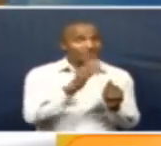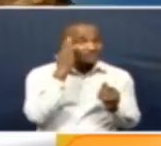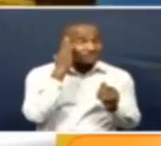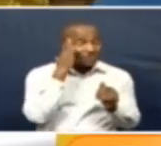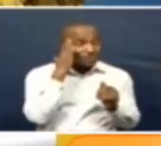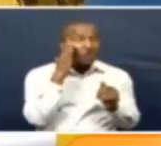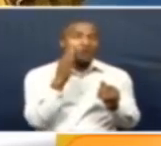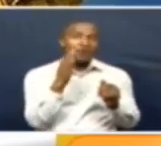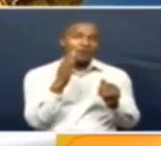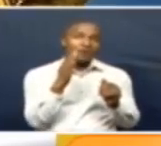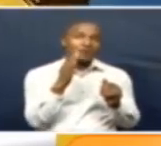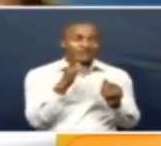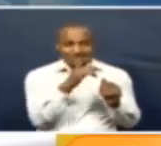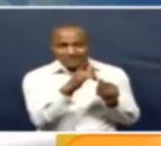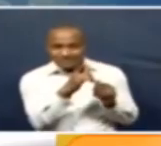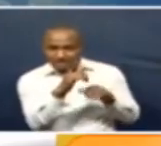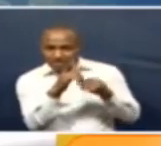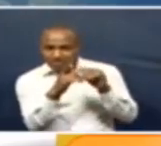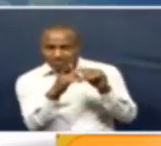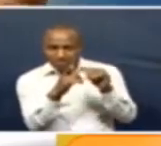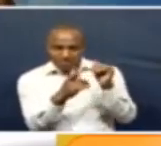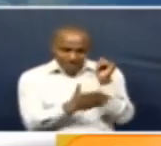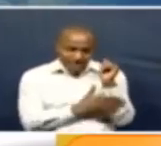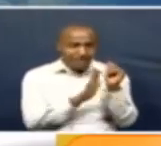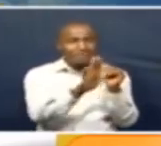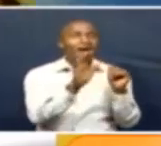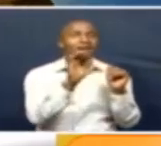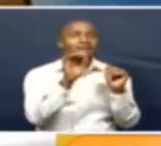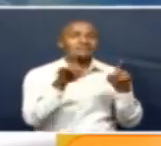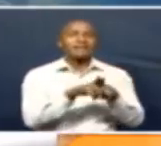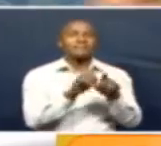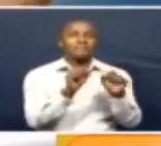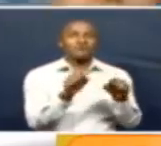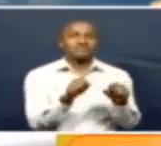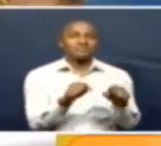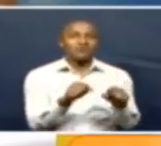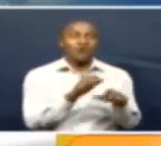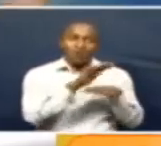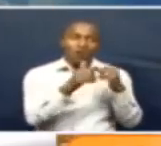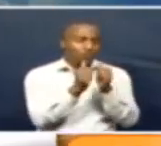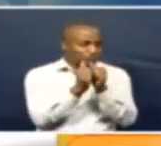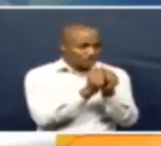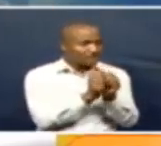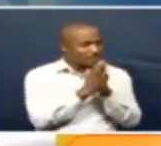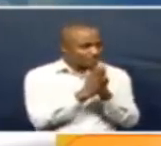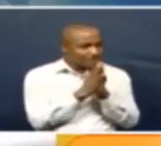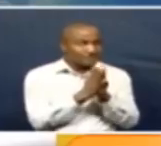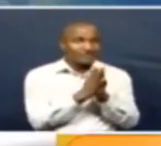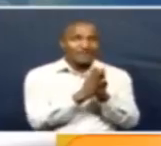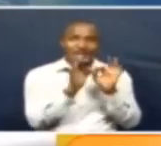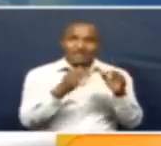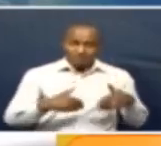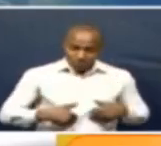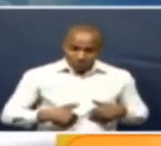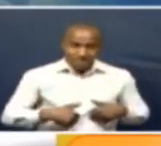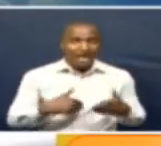unaweza tarajia ule mtoto ni mbaya, kesho awe ni wako. So ile kitu inatakikana, hata community washikane, waombee hao watu. Kama kuna vijana niko